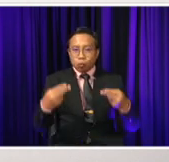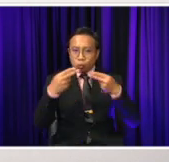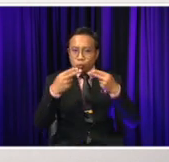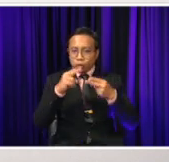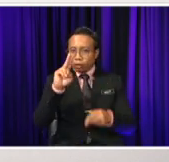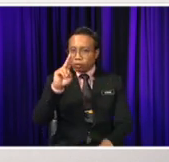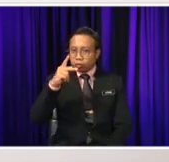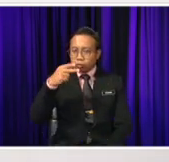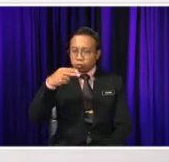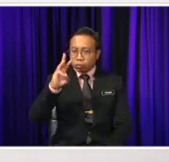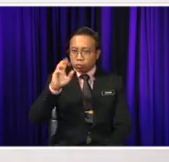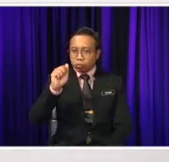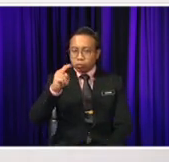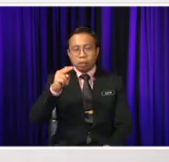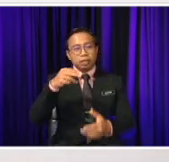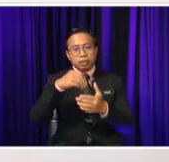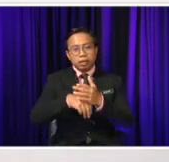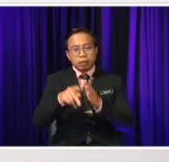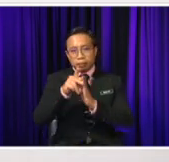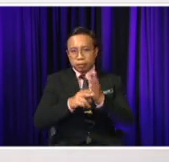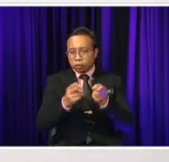dengan dalam pengurusan-pengurusan